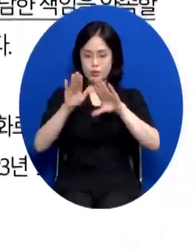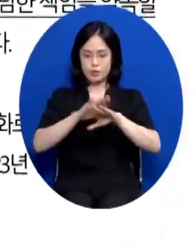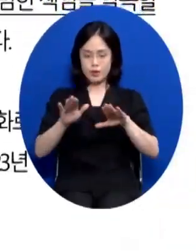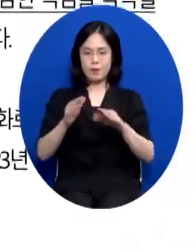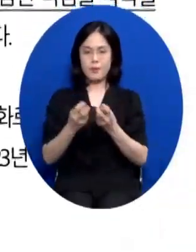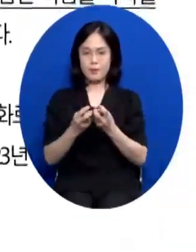강조했습니다